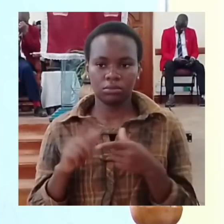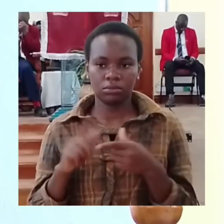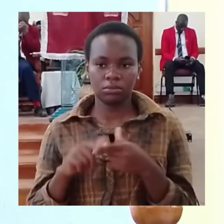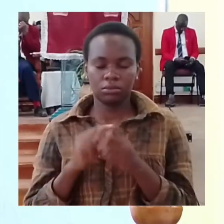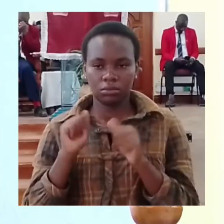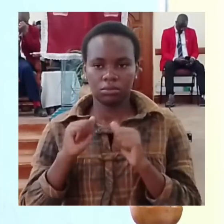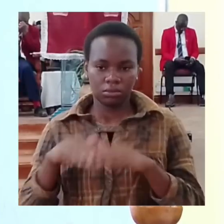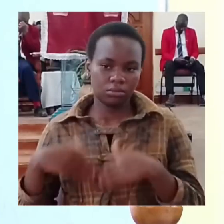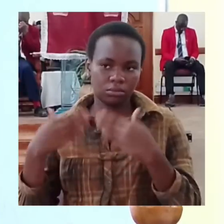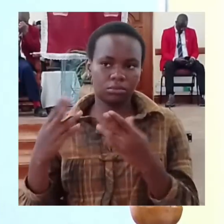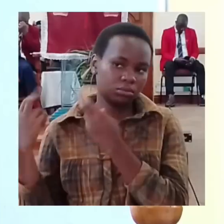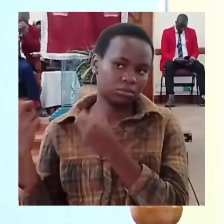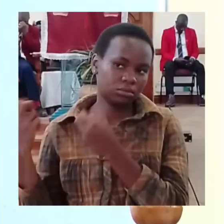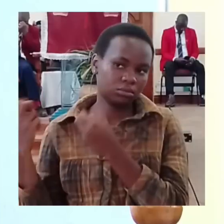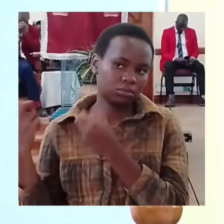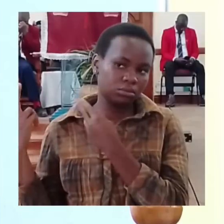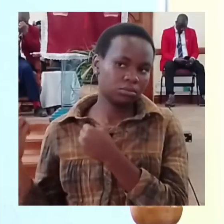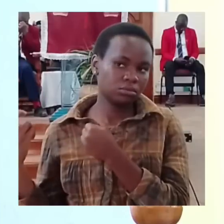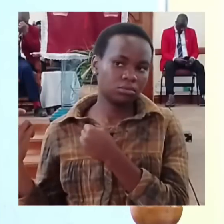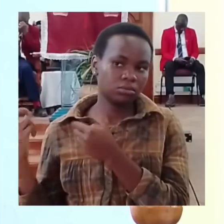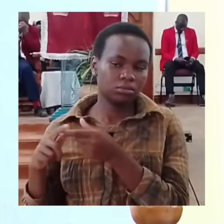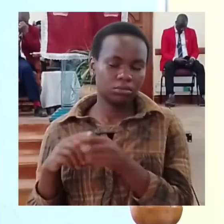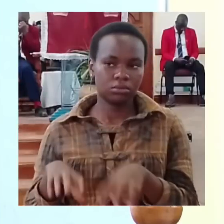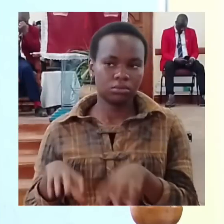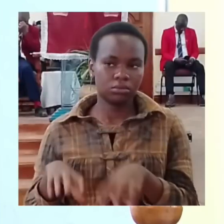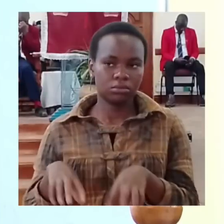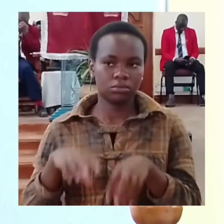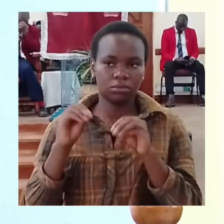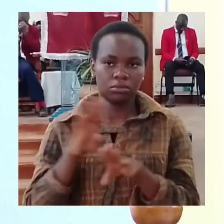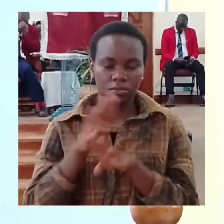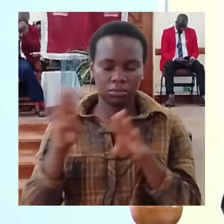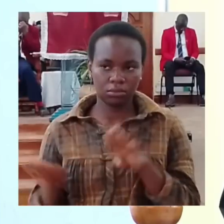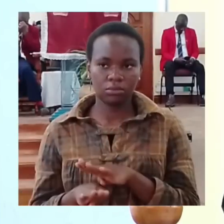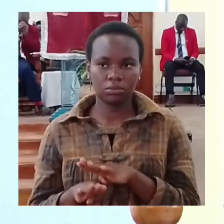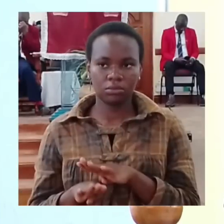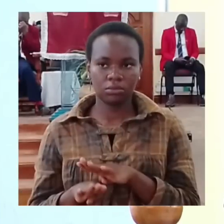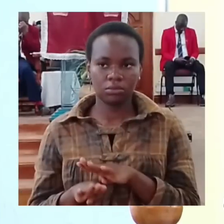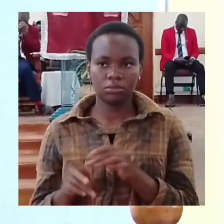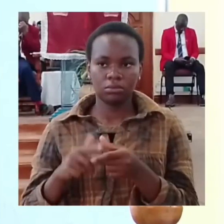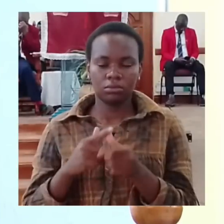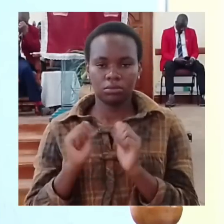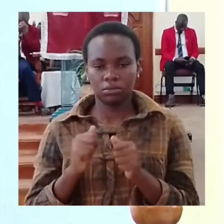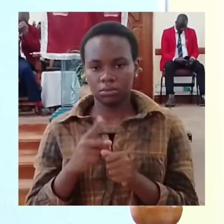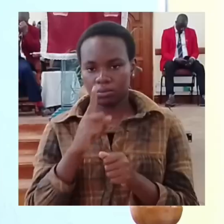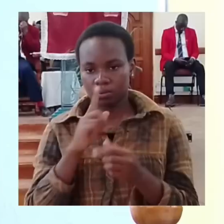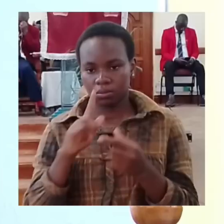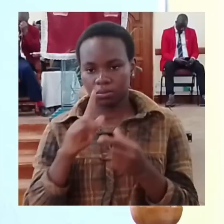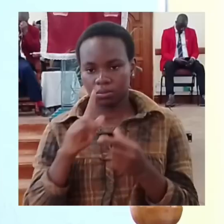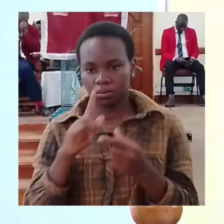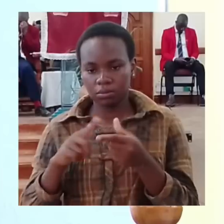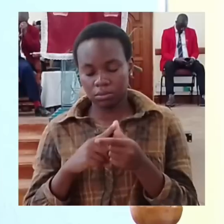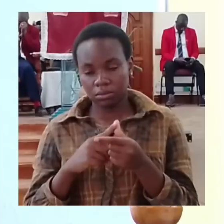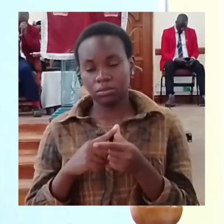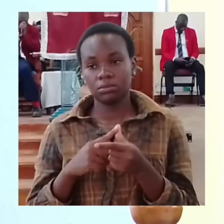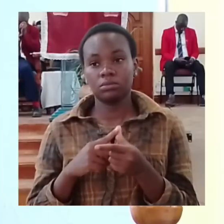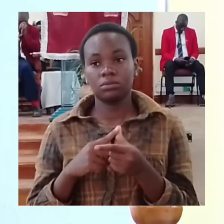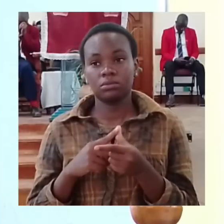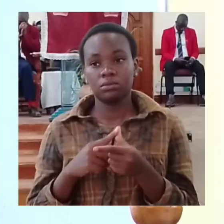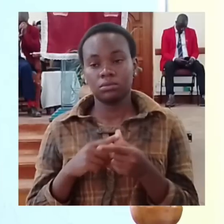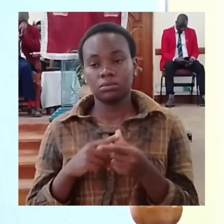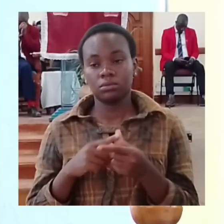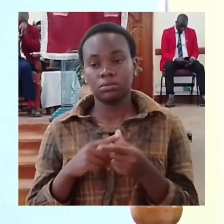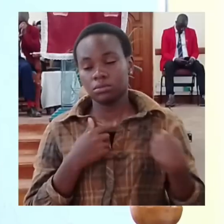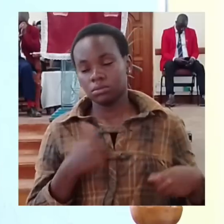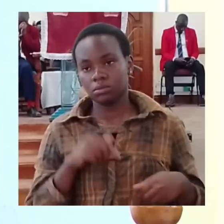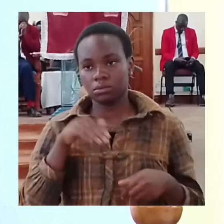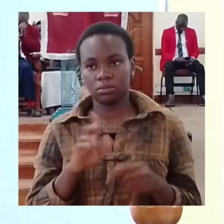ngumuhe uhuruko. Oyai icoki riakwa tondu ndi muhoreri na ndi muhuthu wa ngoro. Iyo ngoro